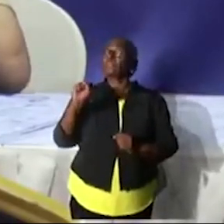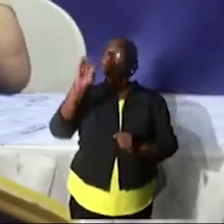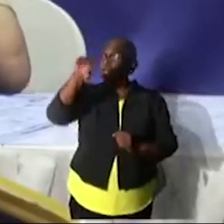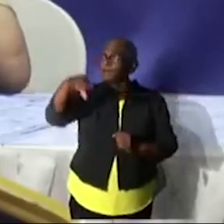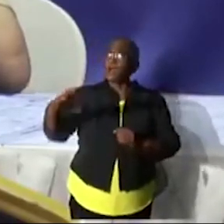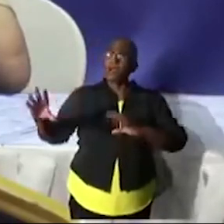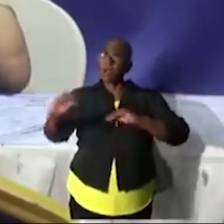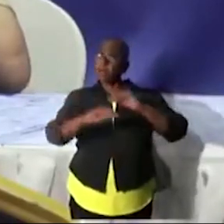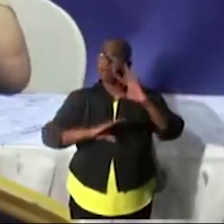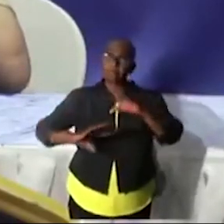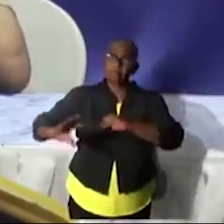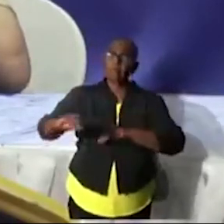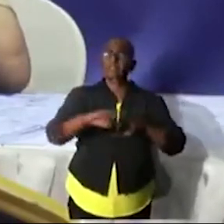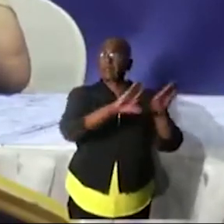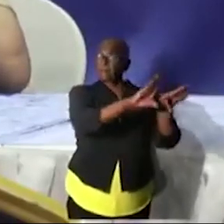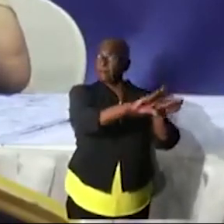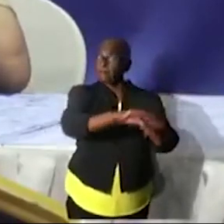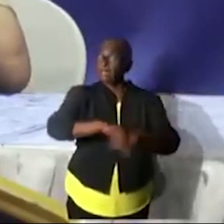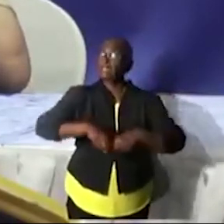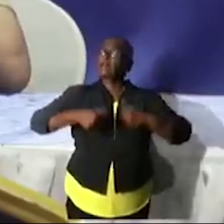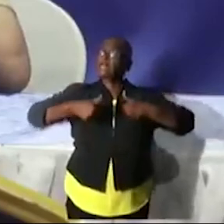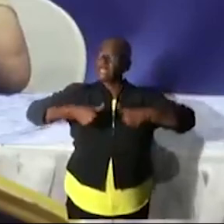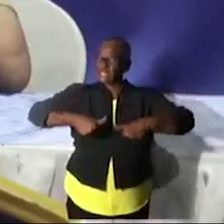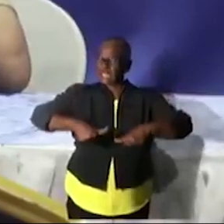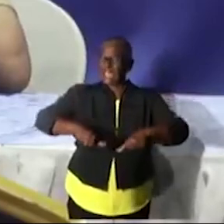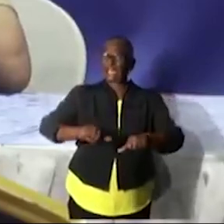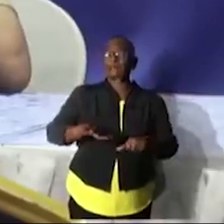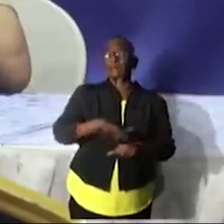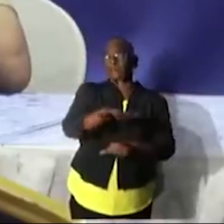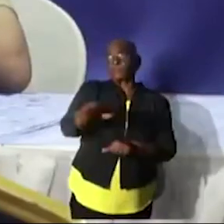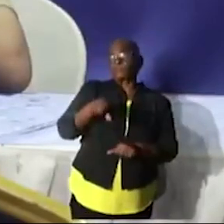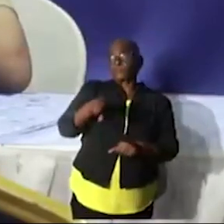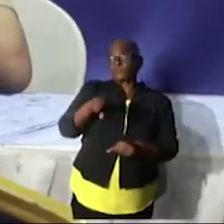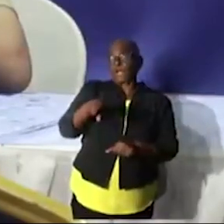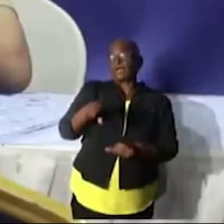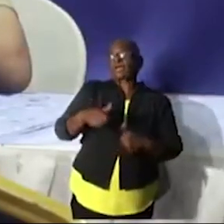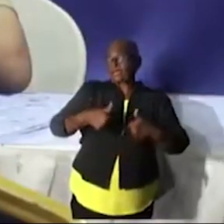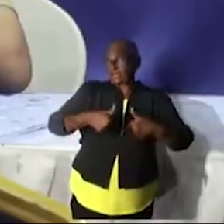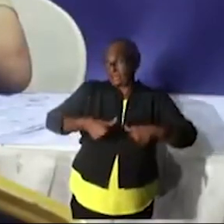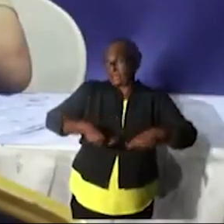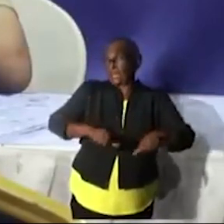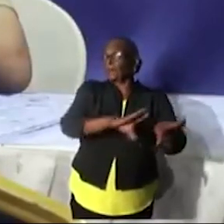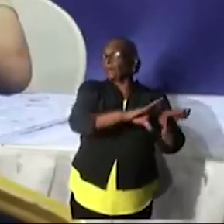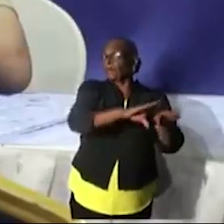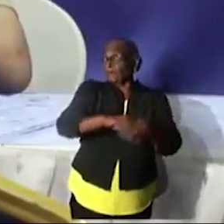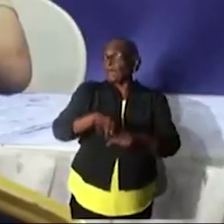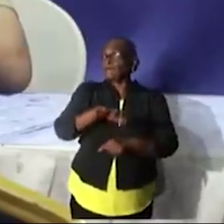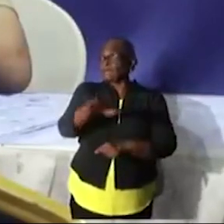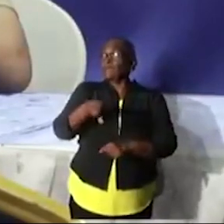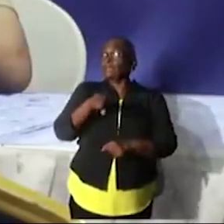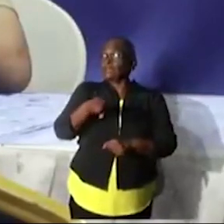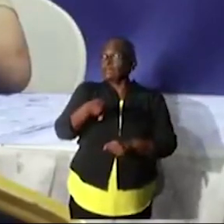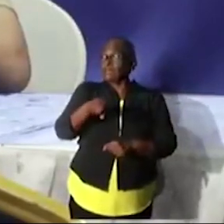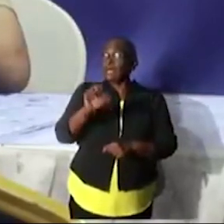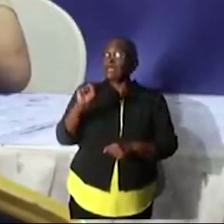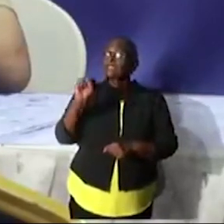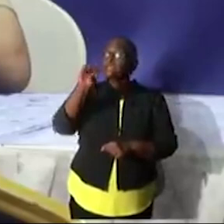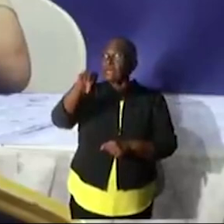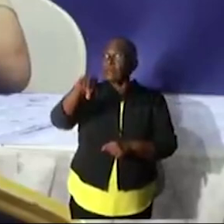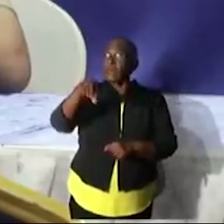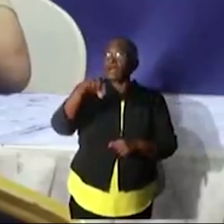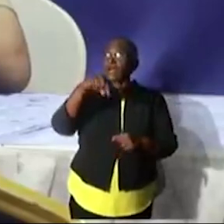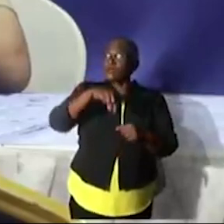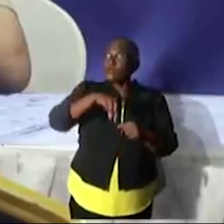maatregelen verscherpt in dat resort. En de verscherpte maatregelen voor nu zijn